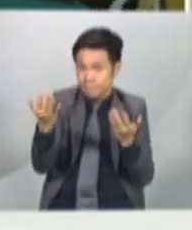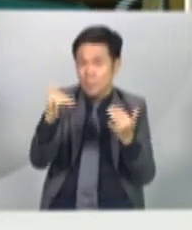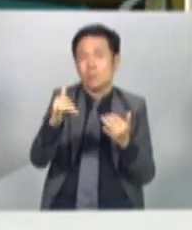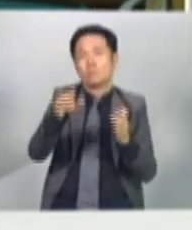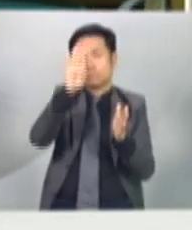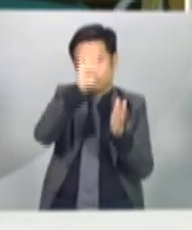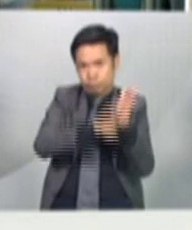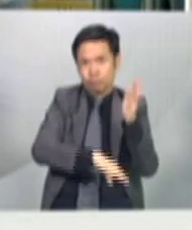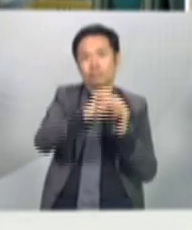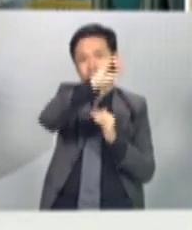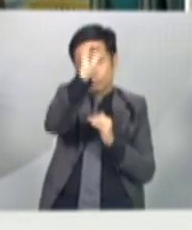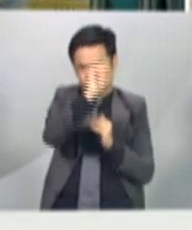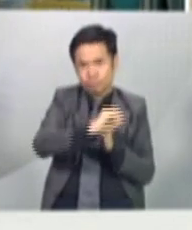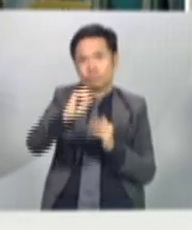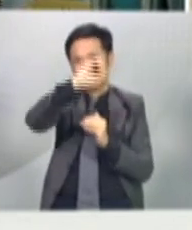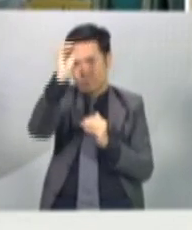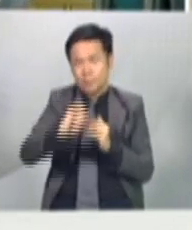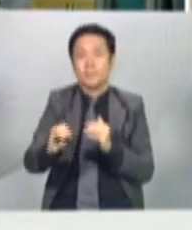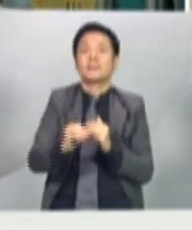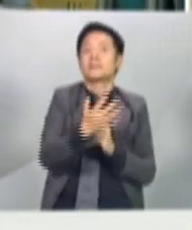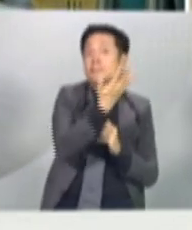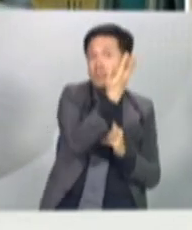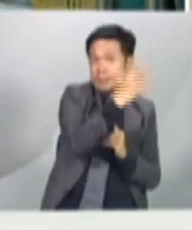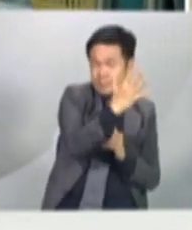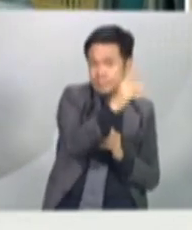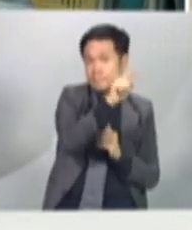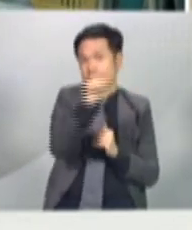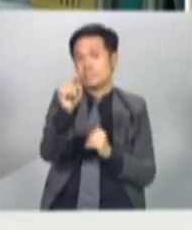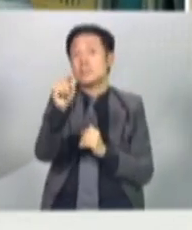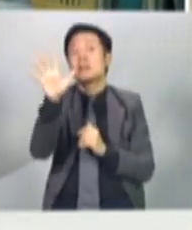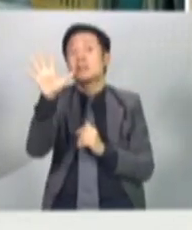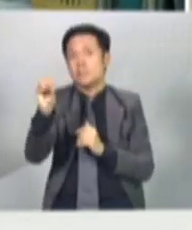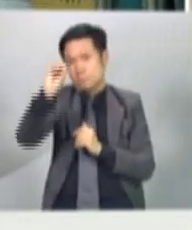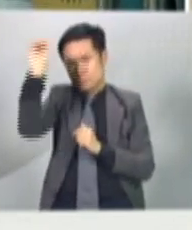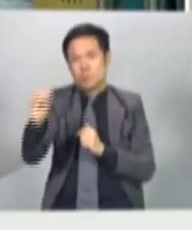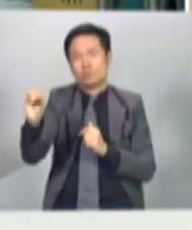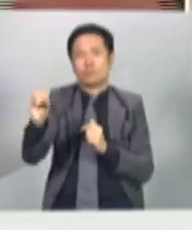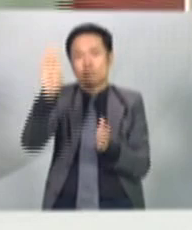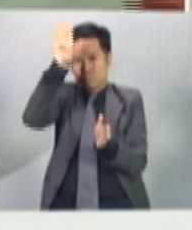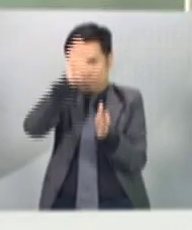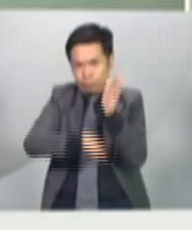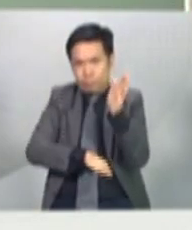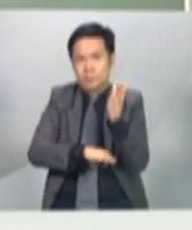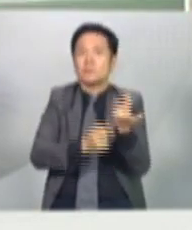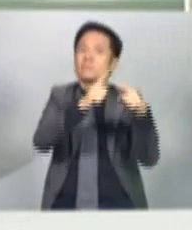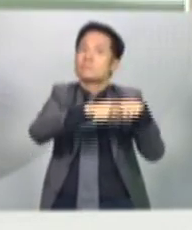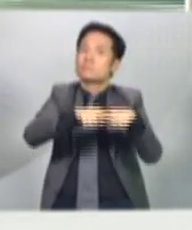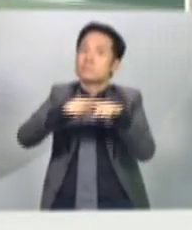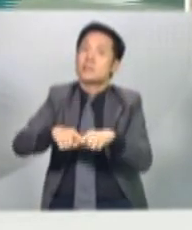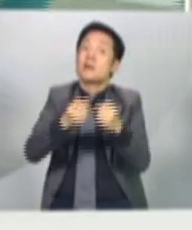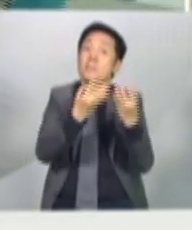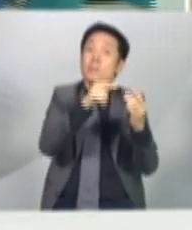discount berperingkat antara 15100 single 50 ratus mengikut penggunaan kata